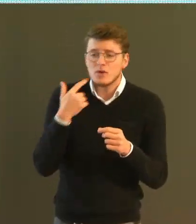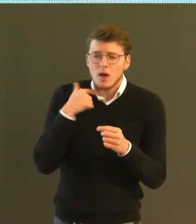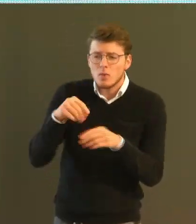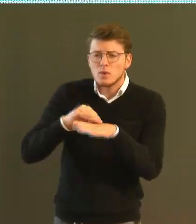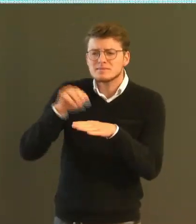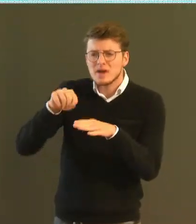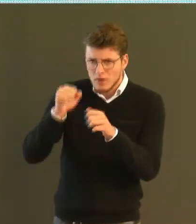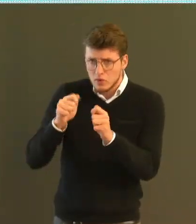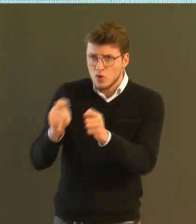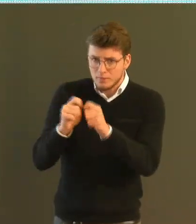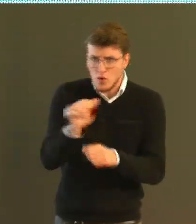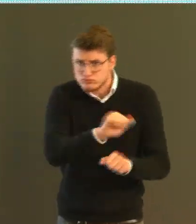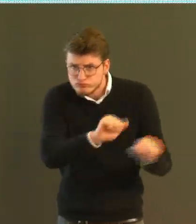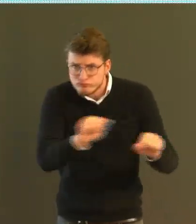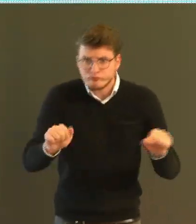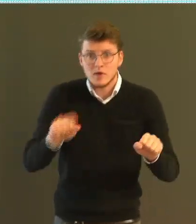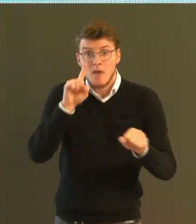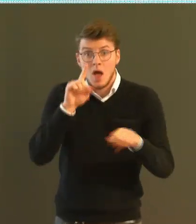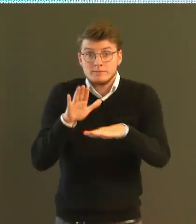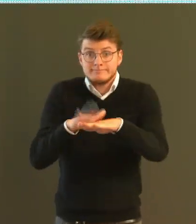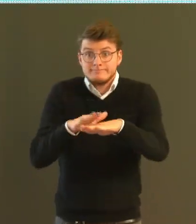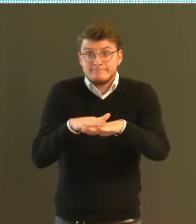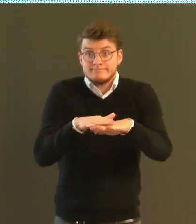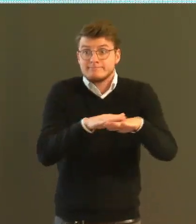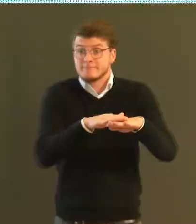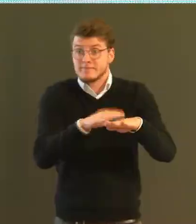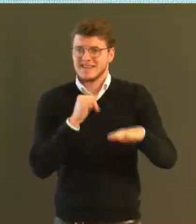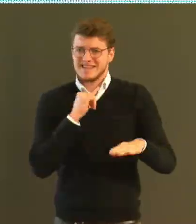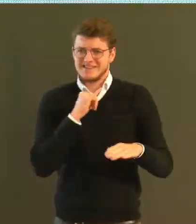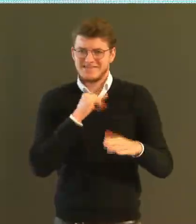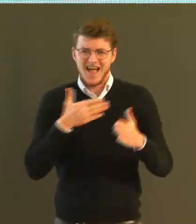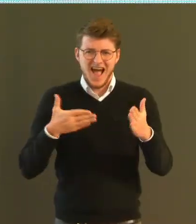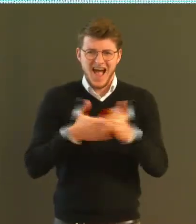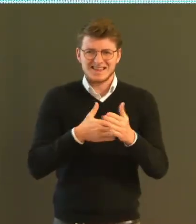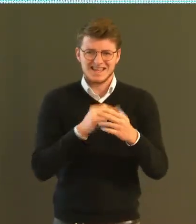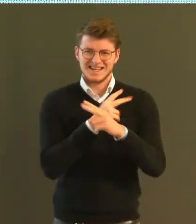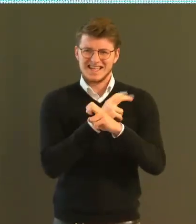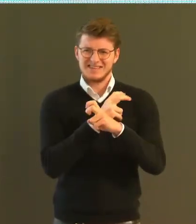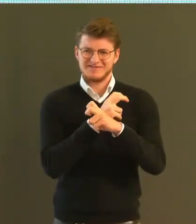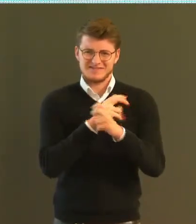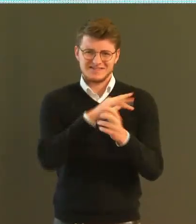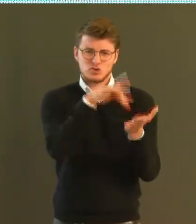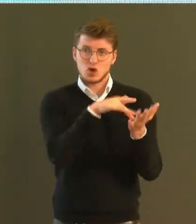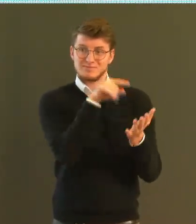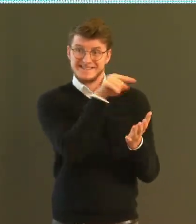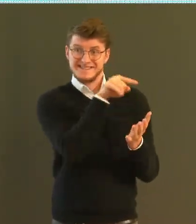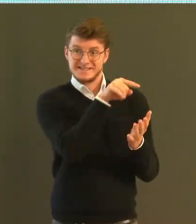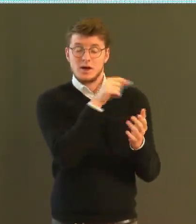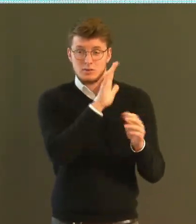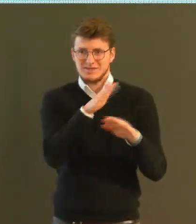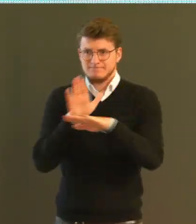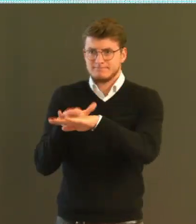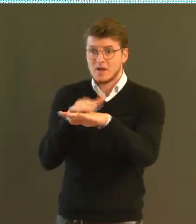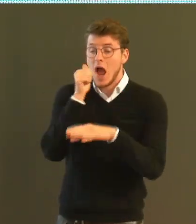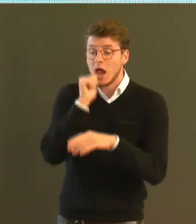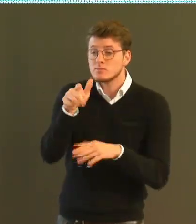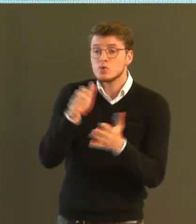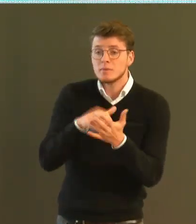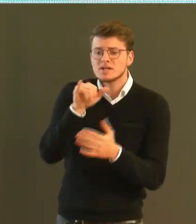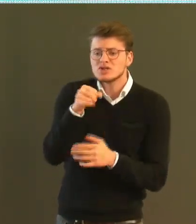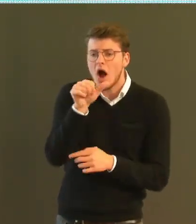on peut rire en authentique centimes dont une digne ou gris quartz que bright aux vans meeting